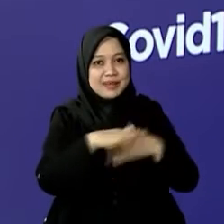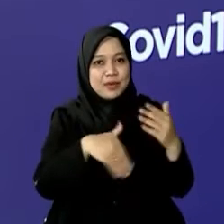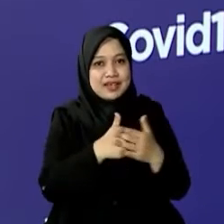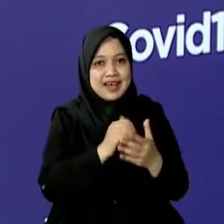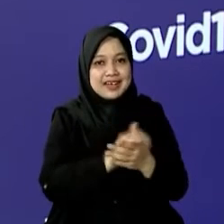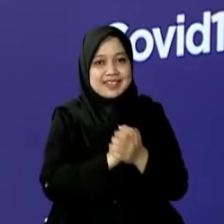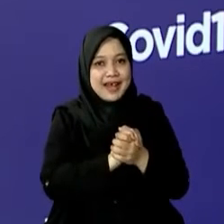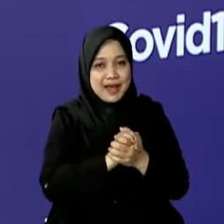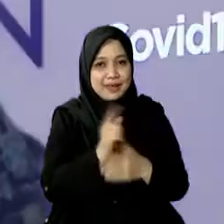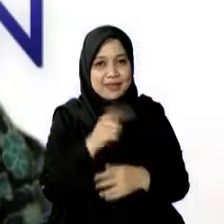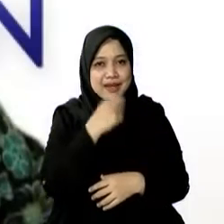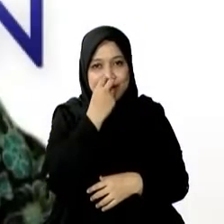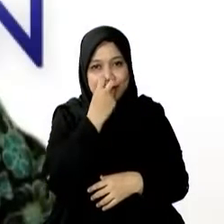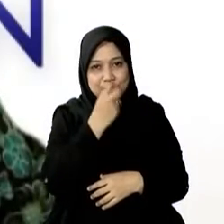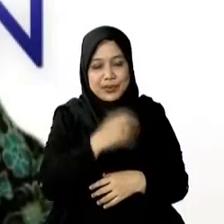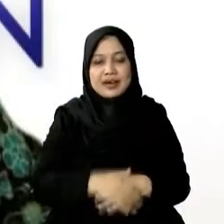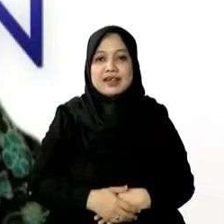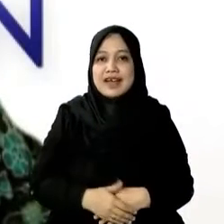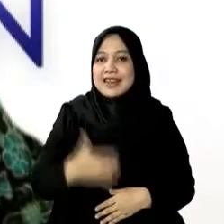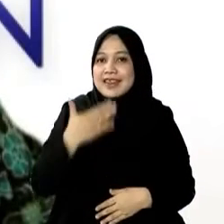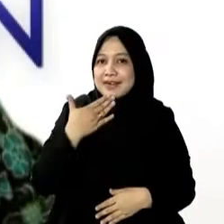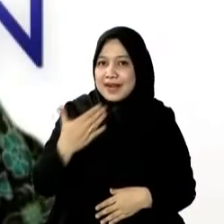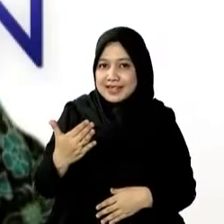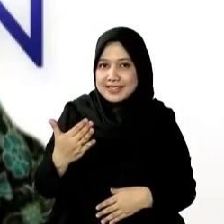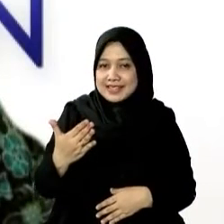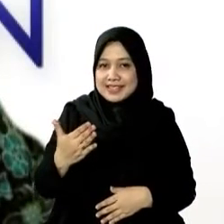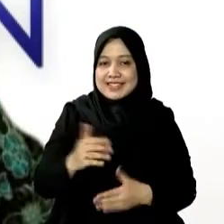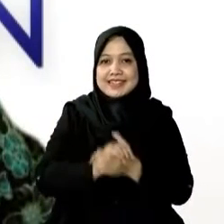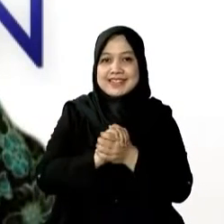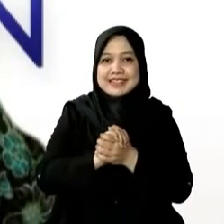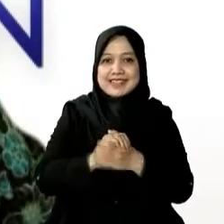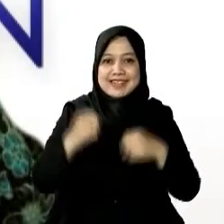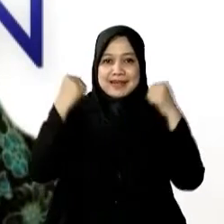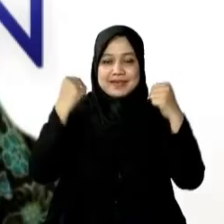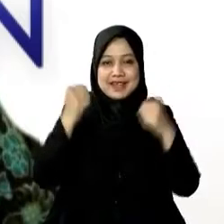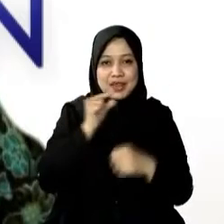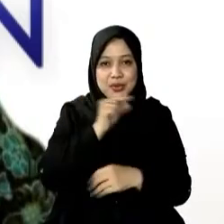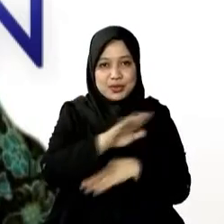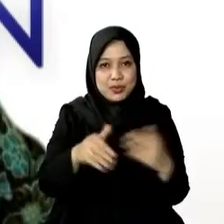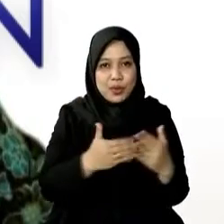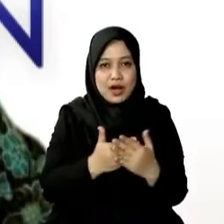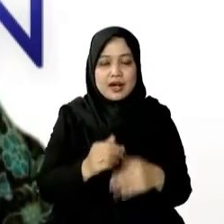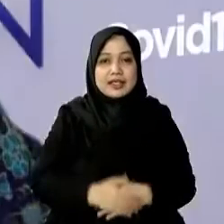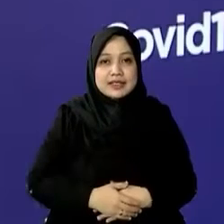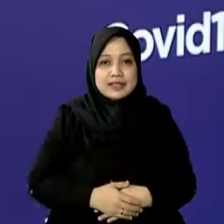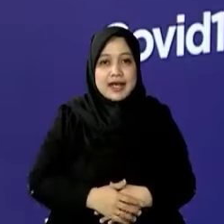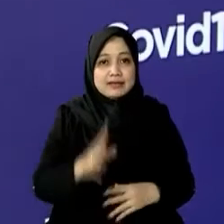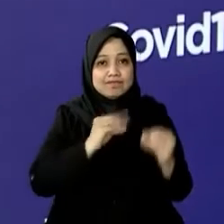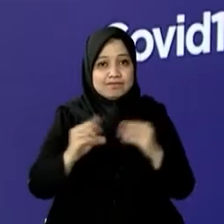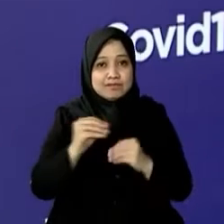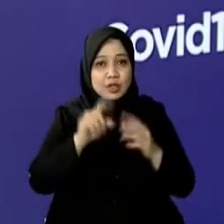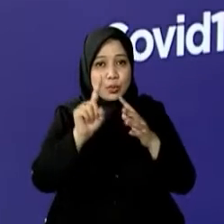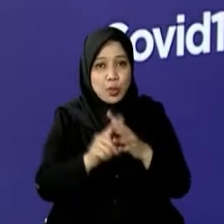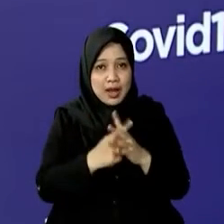Salam hangat dari Bandung Iya terimakasih Dan salam sehat juga untuk kita semua dan Sebelum kita mulai perbincangan